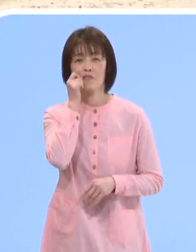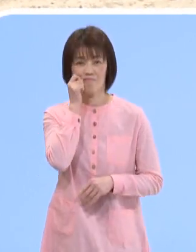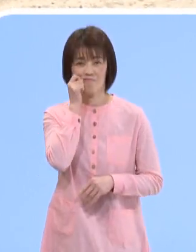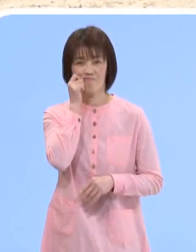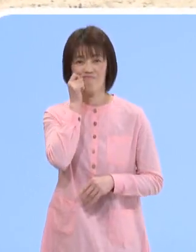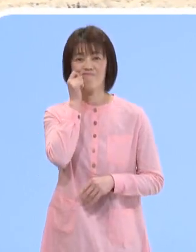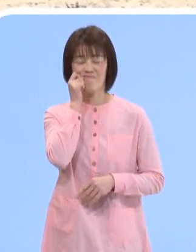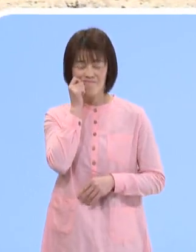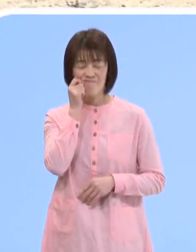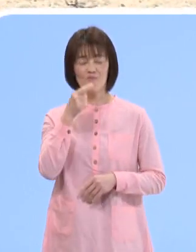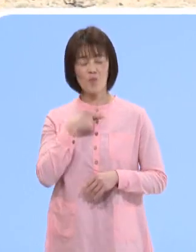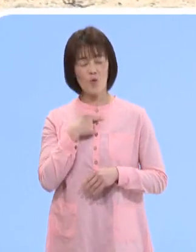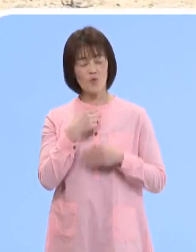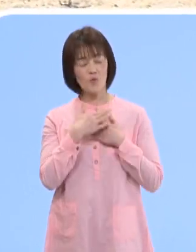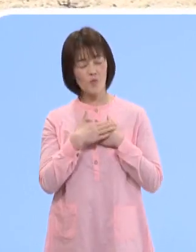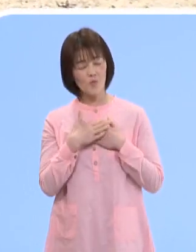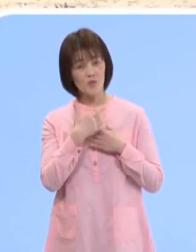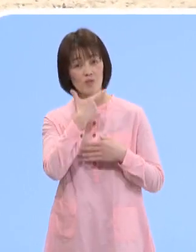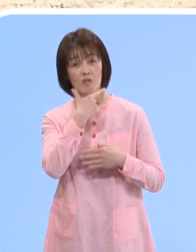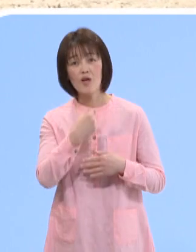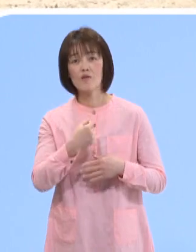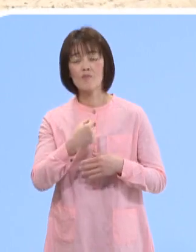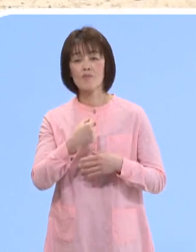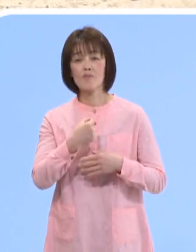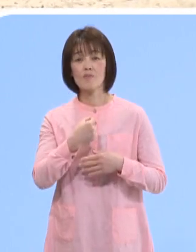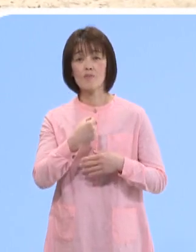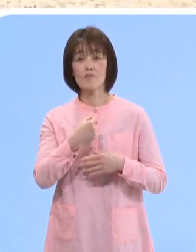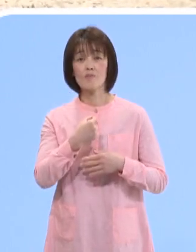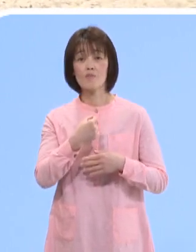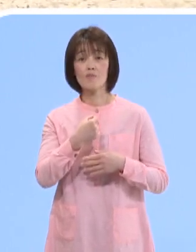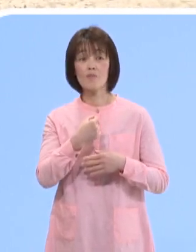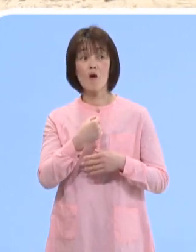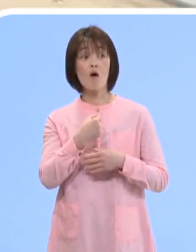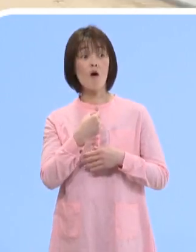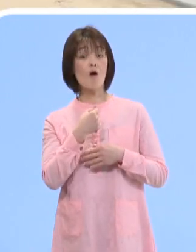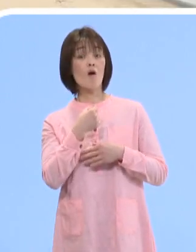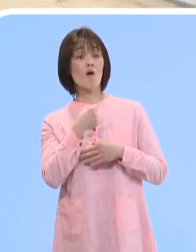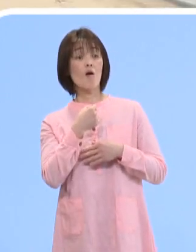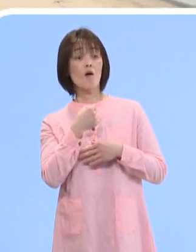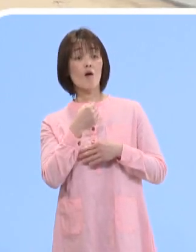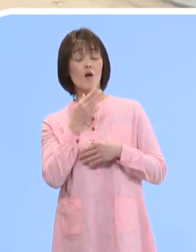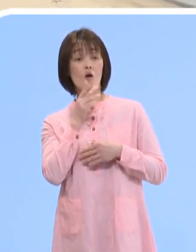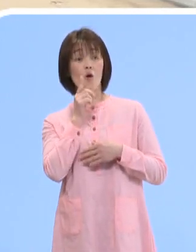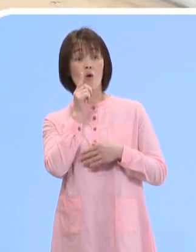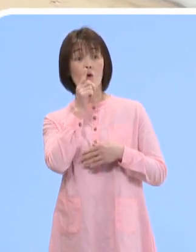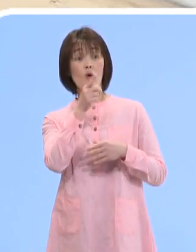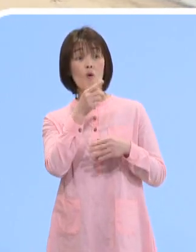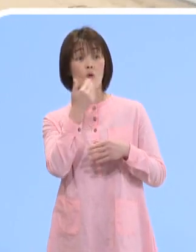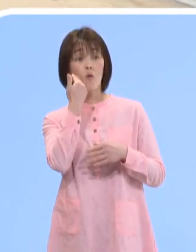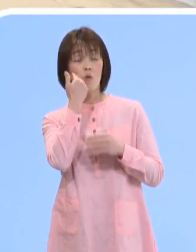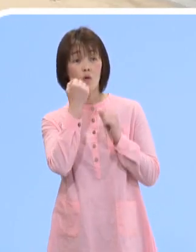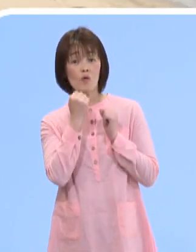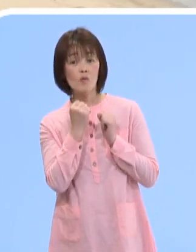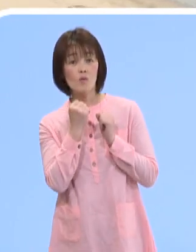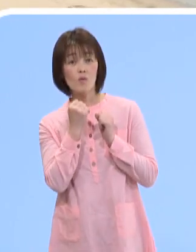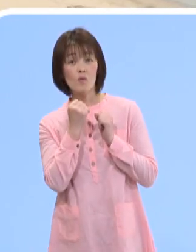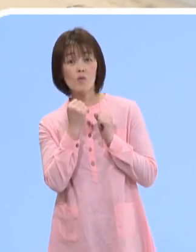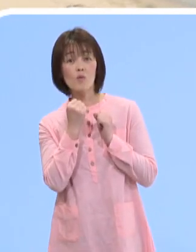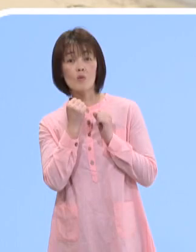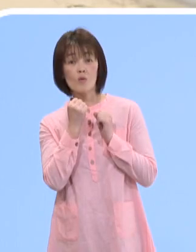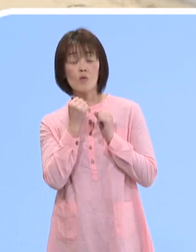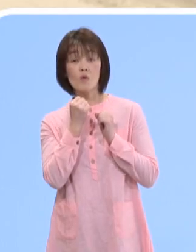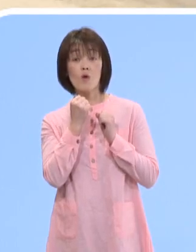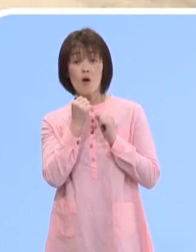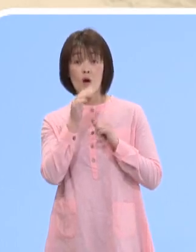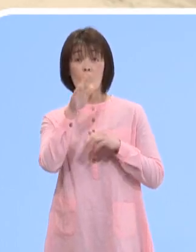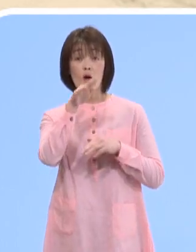。もうちょっとこの時間僕にください。あれ、向こうにね、人がいてはるんですけど、あの人